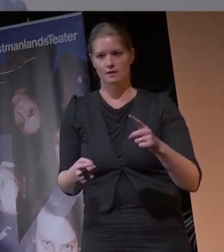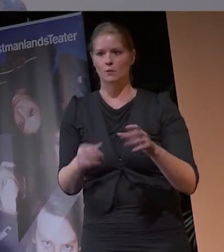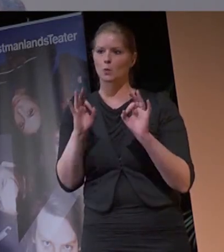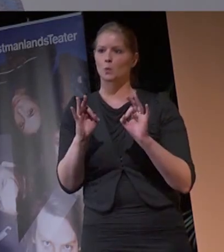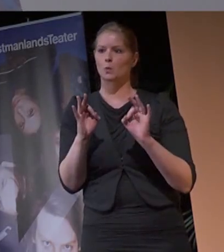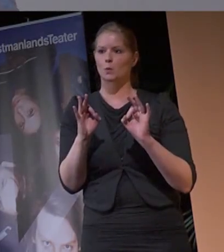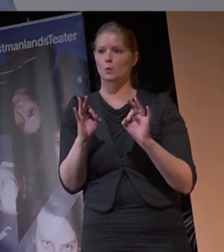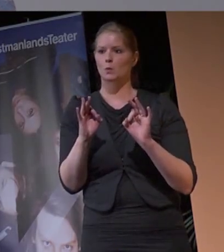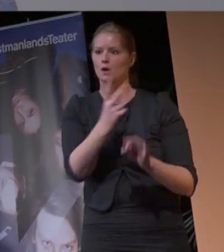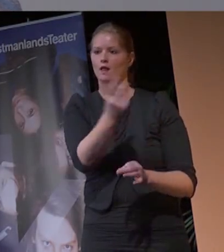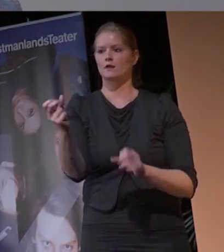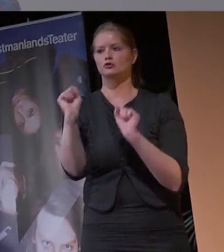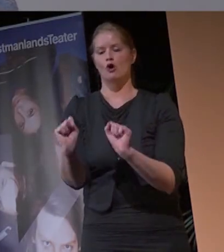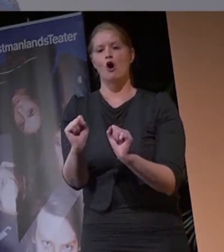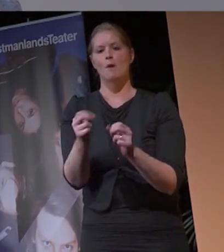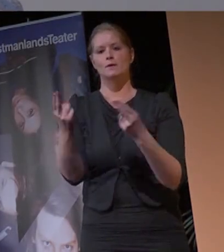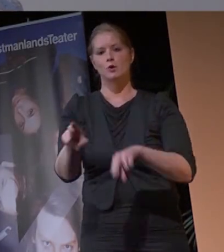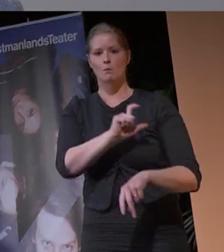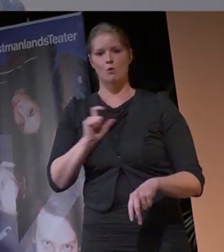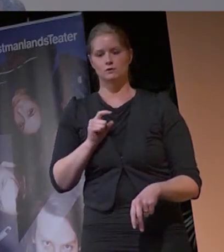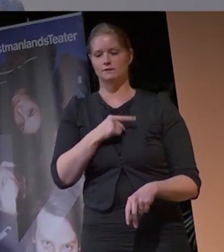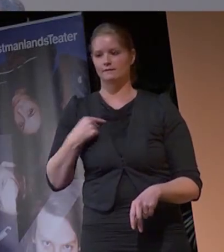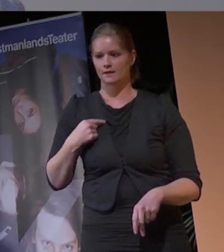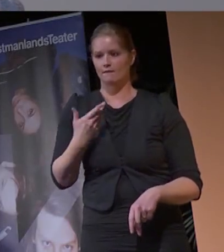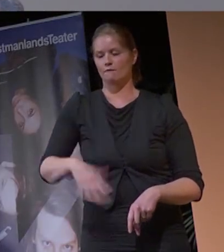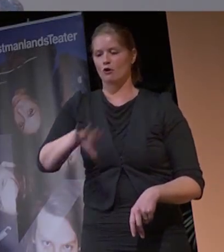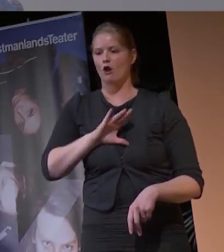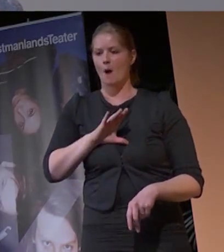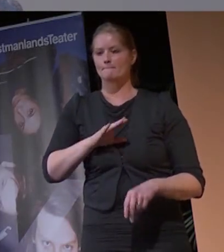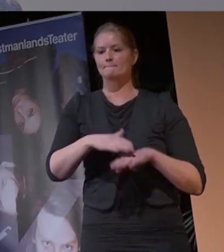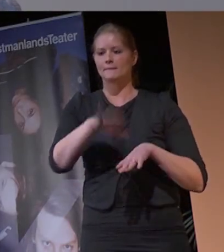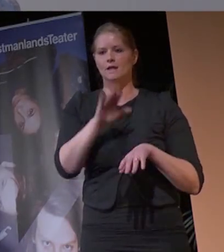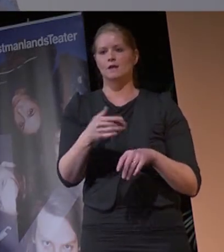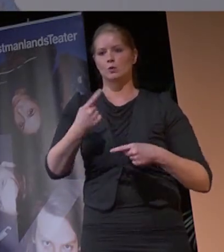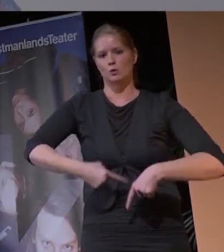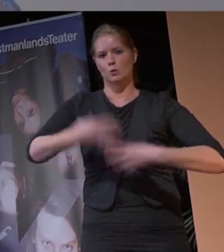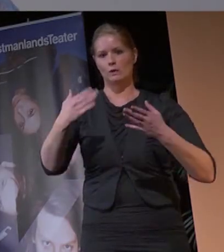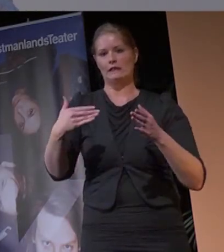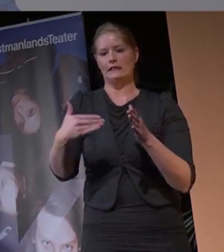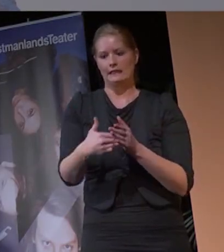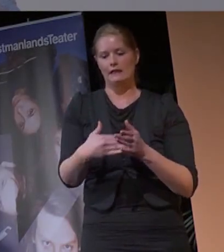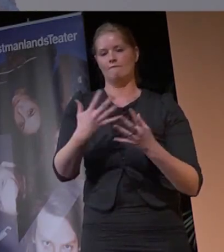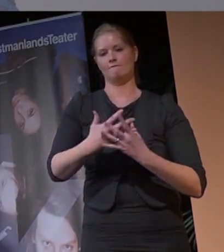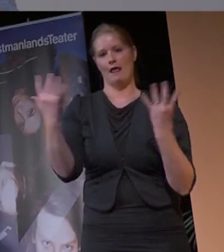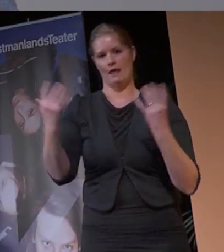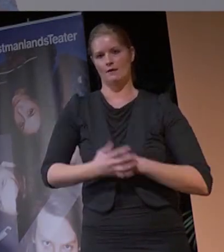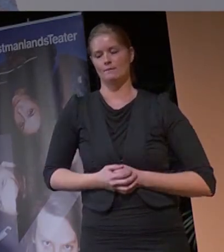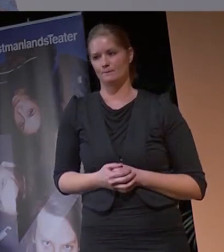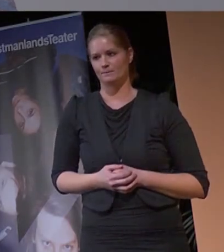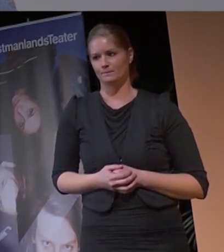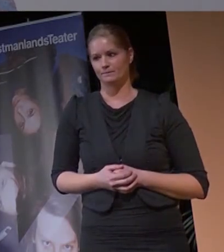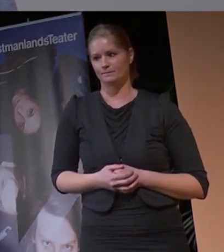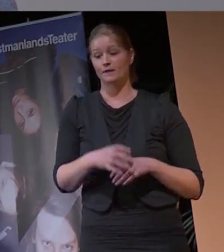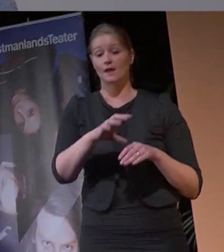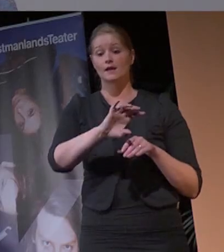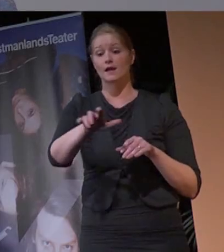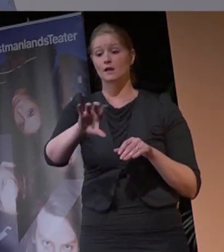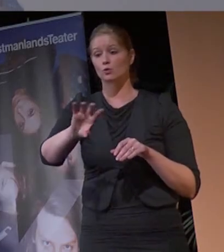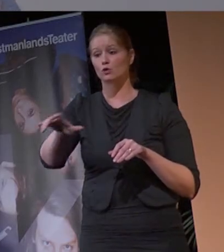utifrån. Vi ska ha mer kultur till fler. Och det de regionala